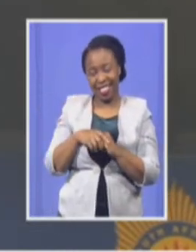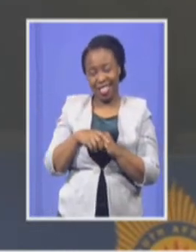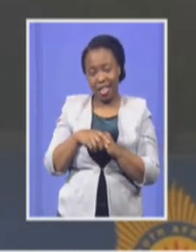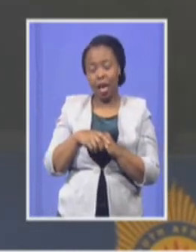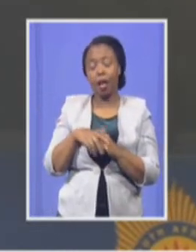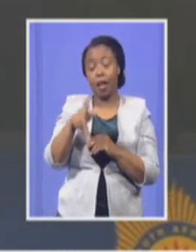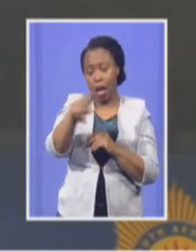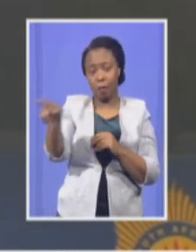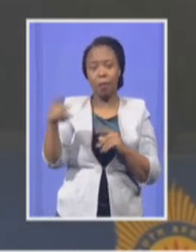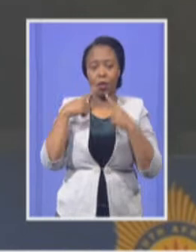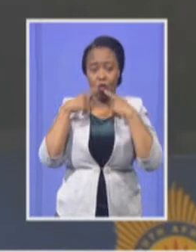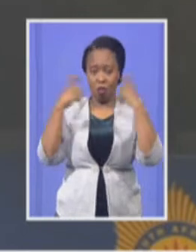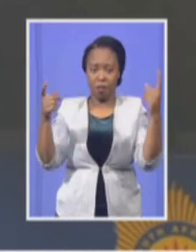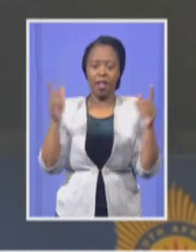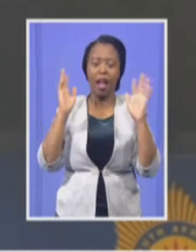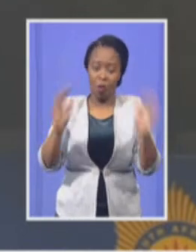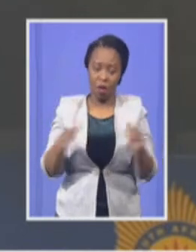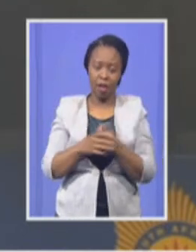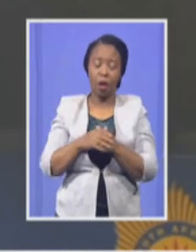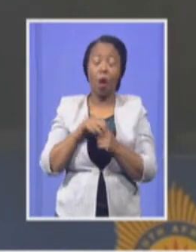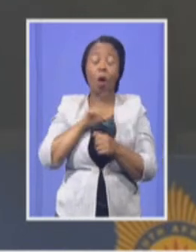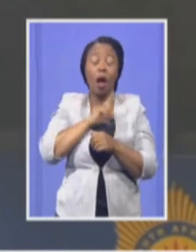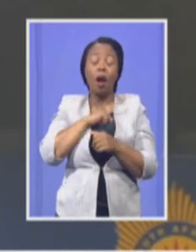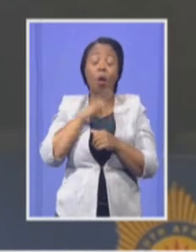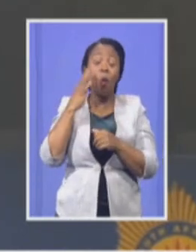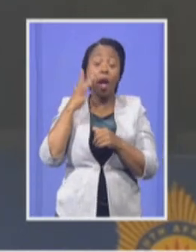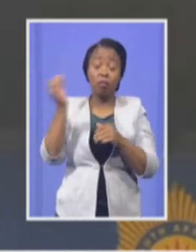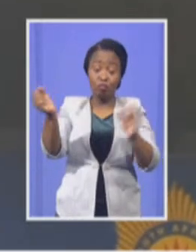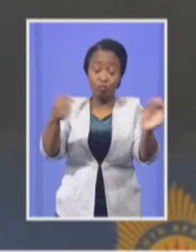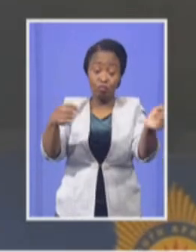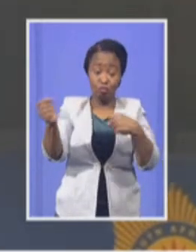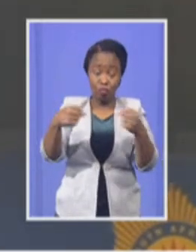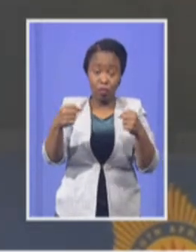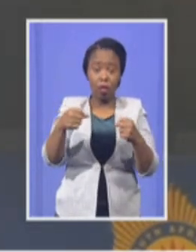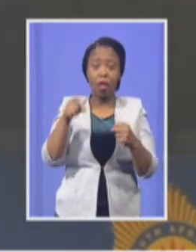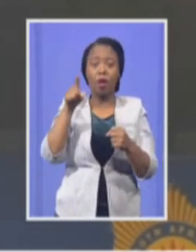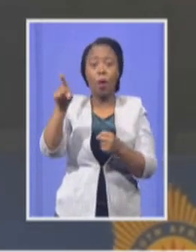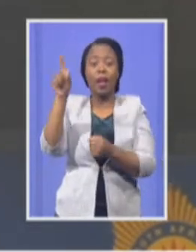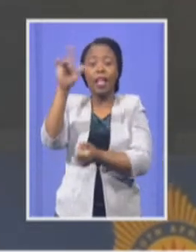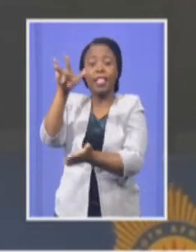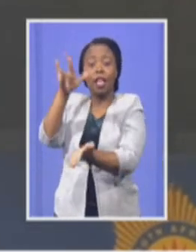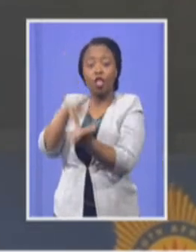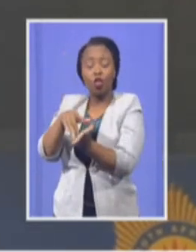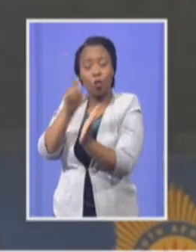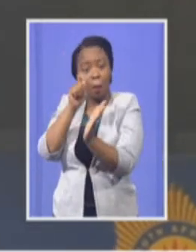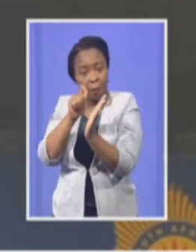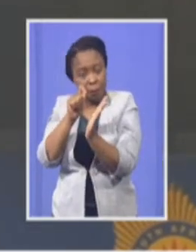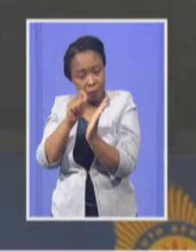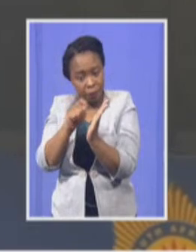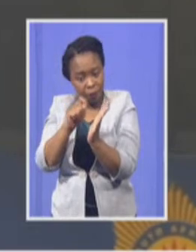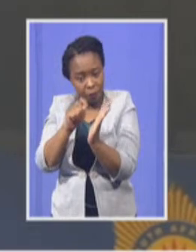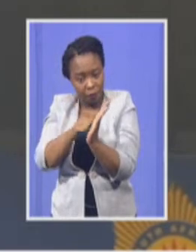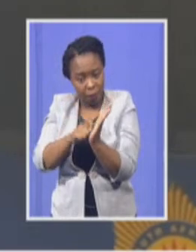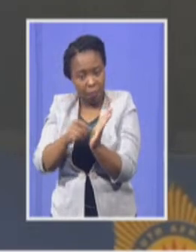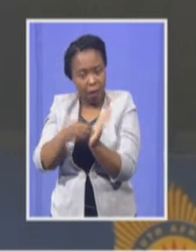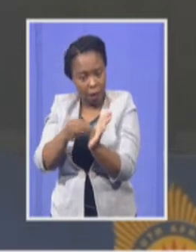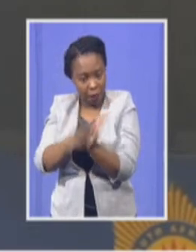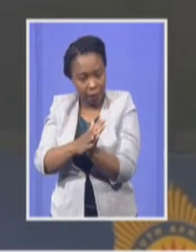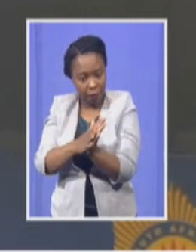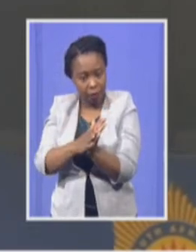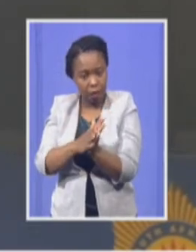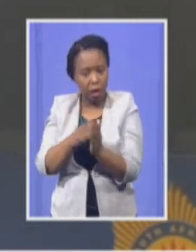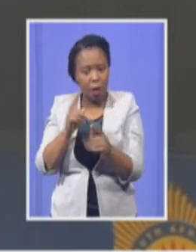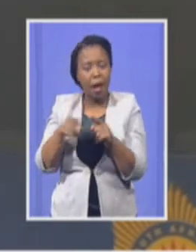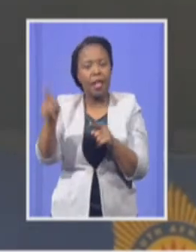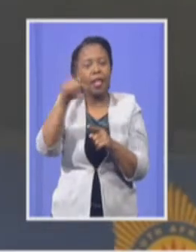bazokhala-ke ngoba makurecruitwa uyahamba uyobhalisa esiteshini manje bathi-ke la nithatha